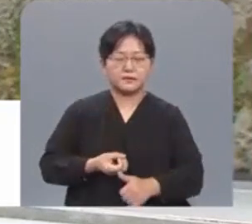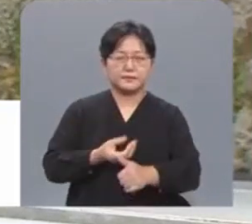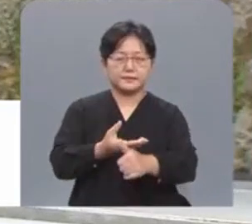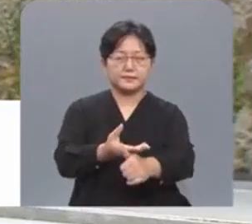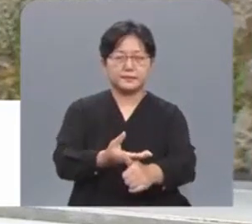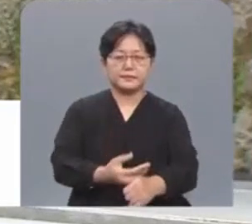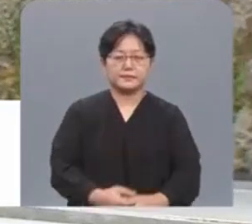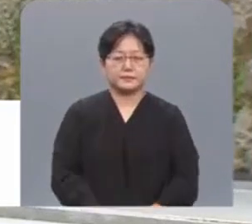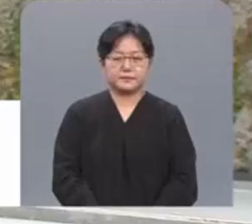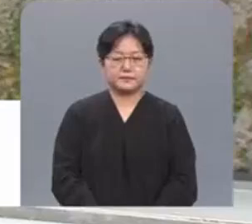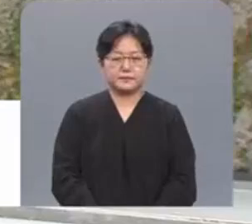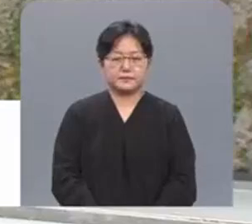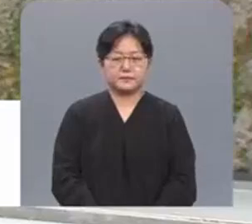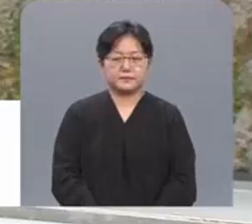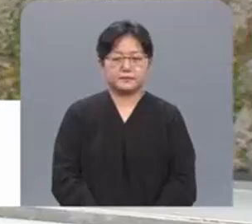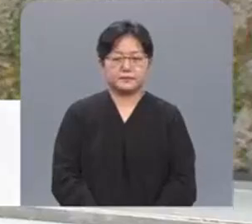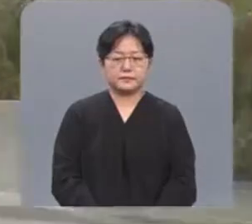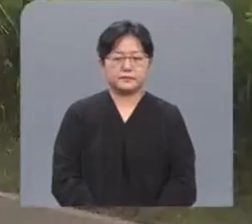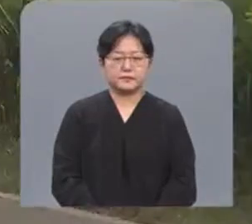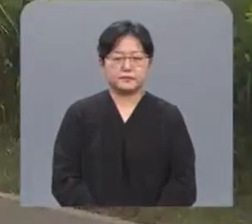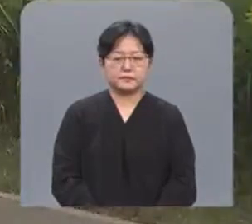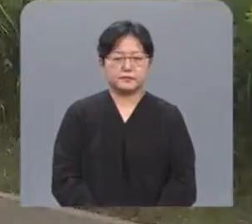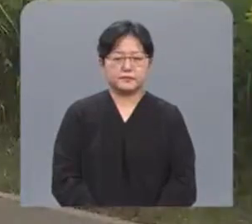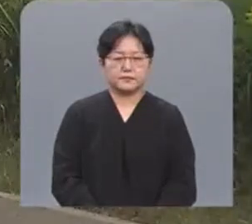기자가 안내합니다.